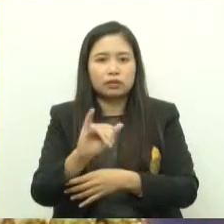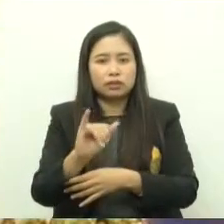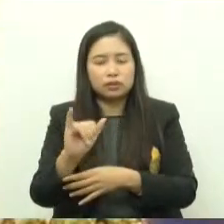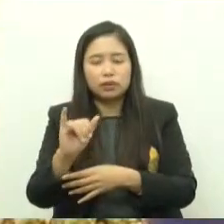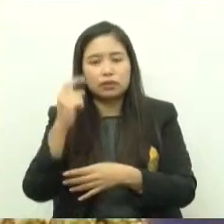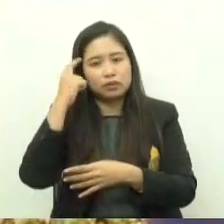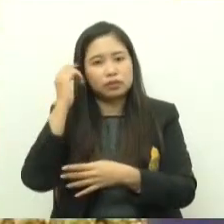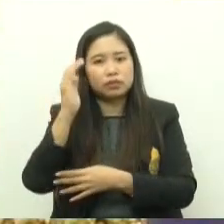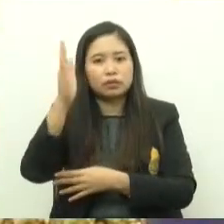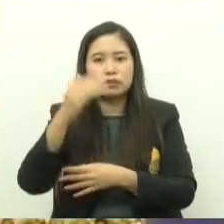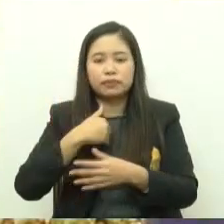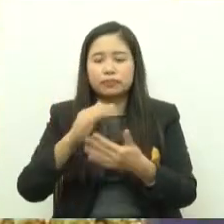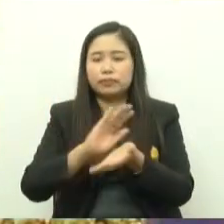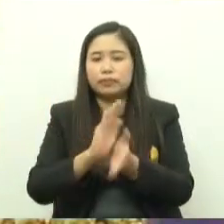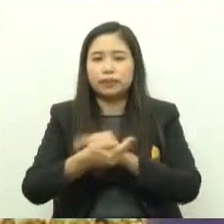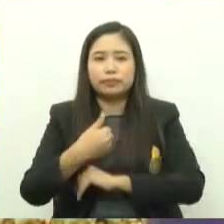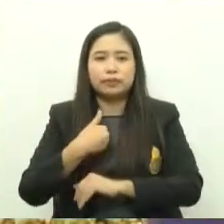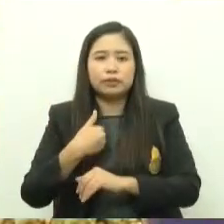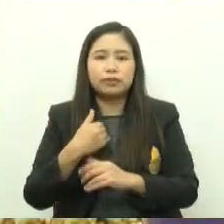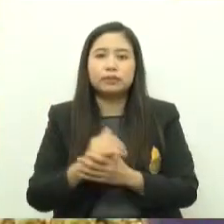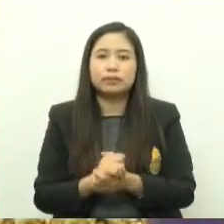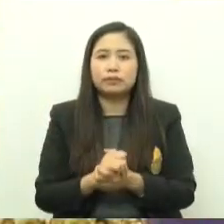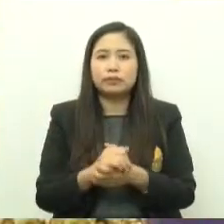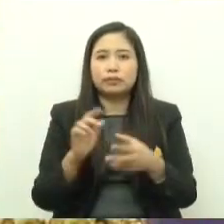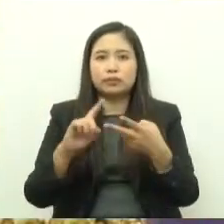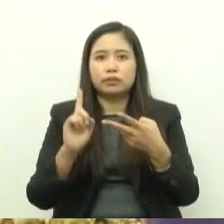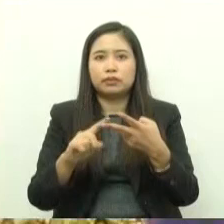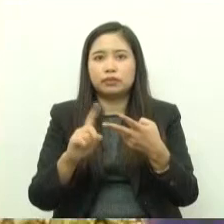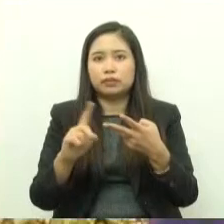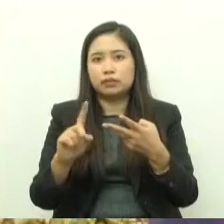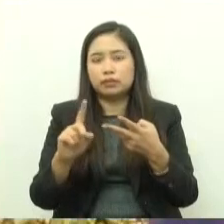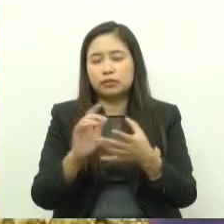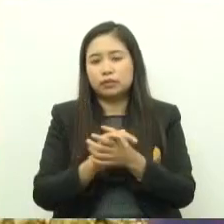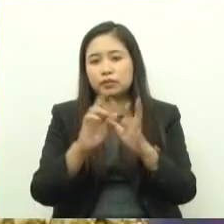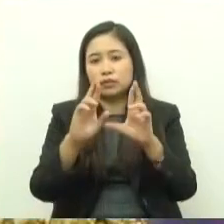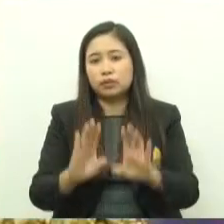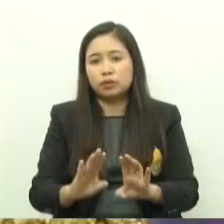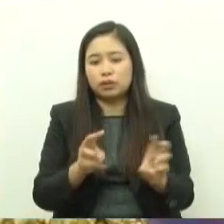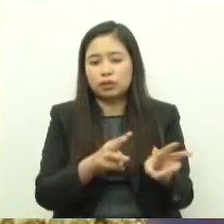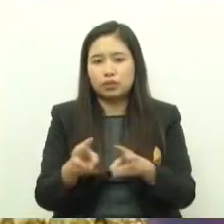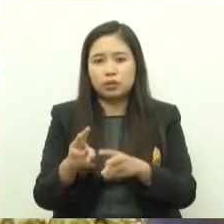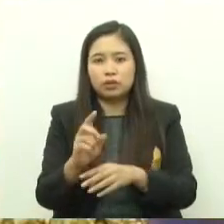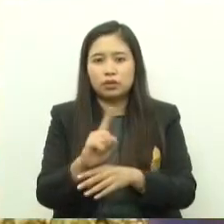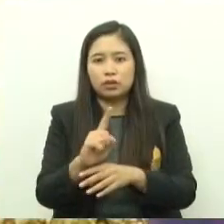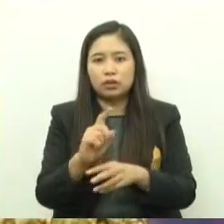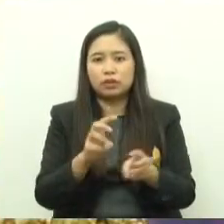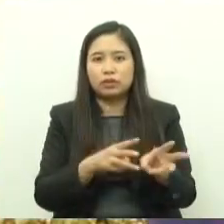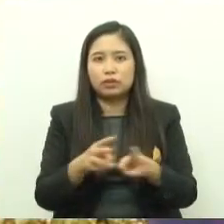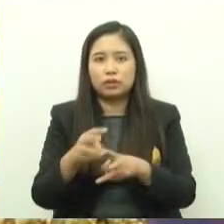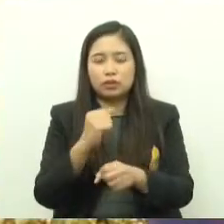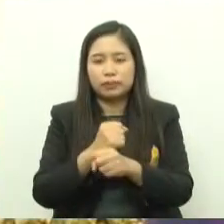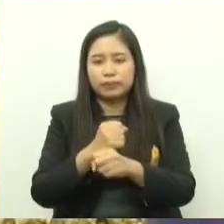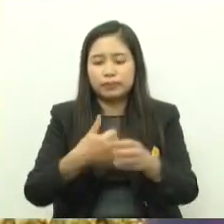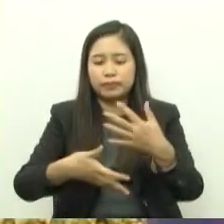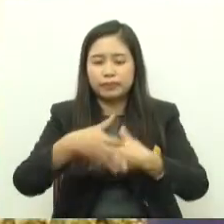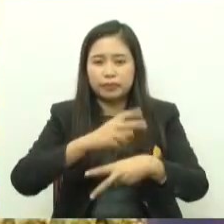เรียนและคุณครูอันที่ 2เราก็จะประเมินถึงรูปแบบและวิธีการว่าเราจะมีวิธีการปรับรูปแบบ